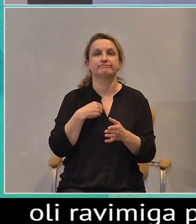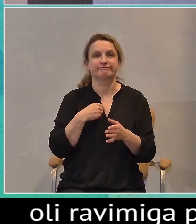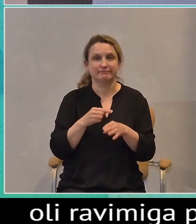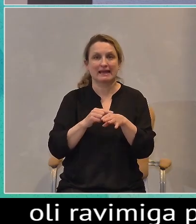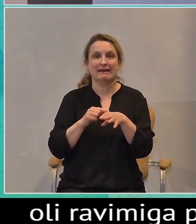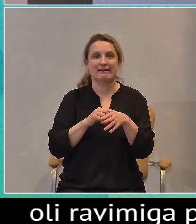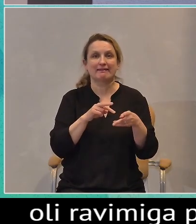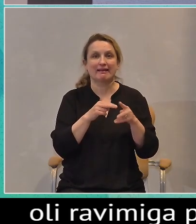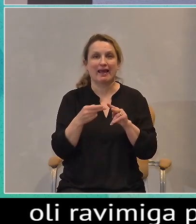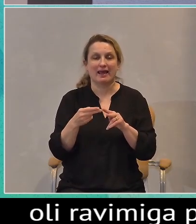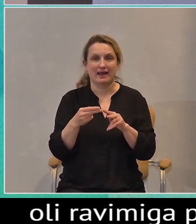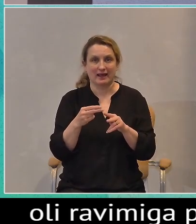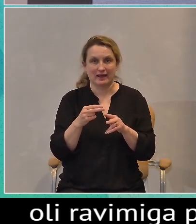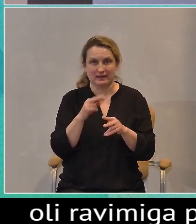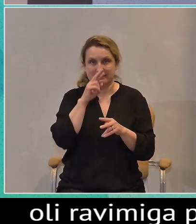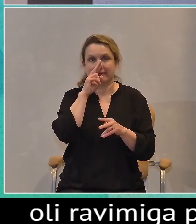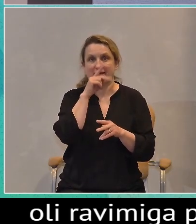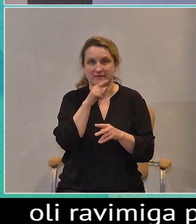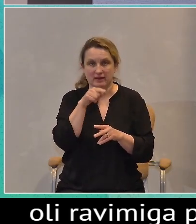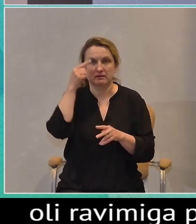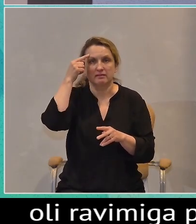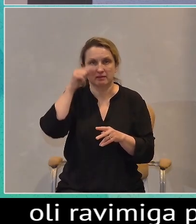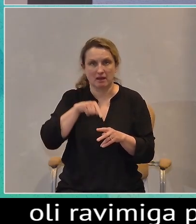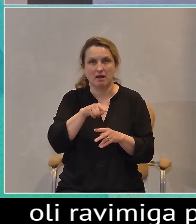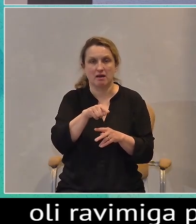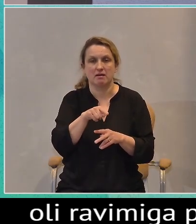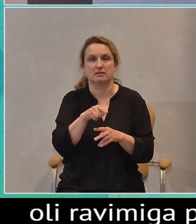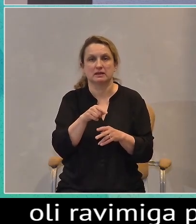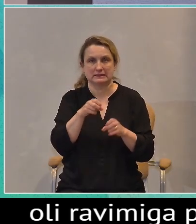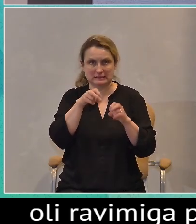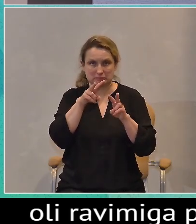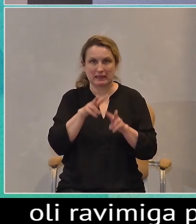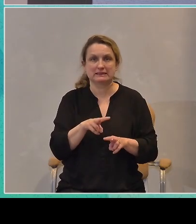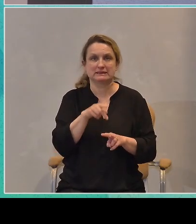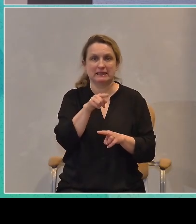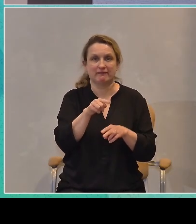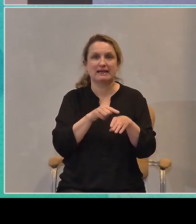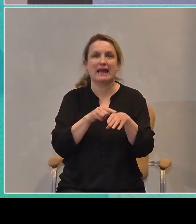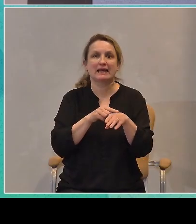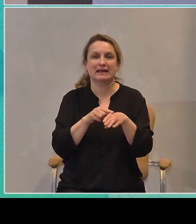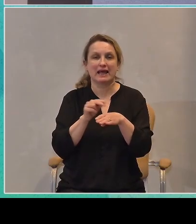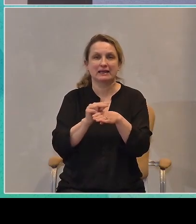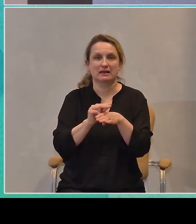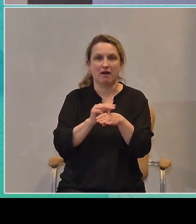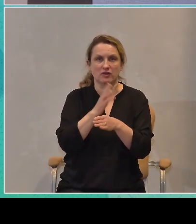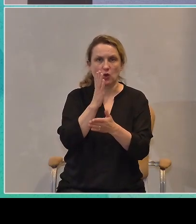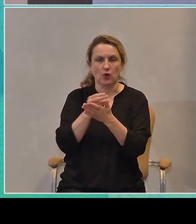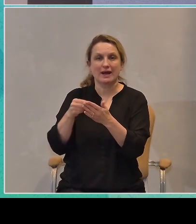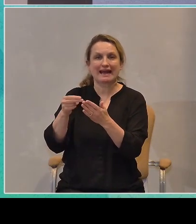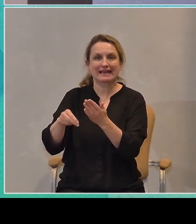geenidefekt, siis oli teada ka, et sellel on olemas spetsiifiline geeniravim, mis oli registreeritud siis